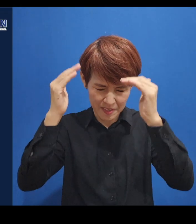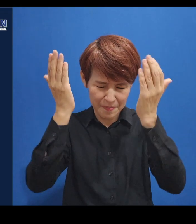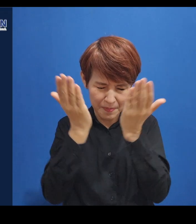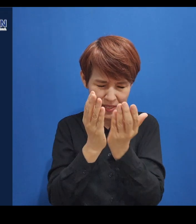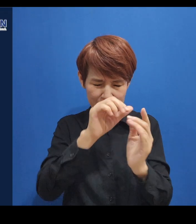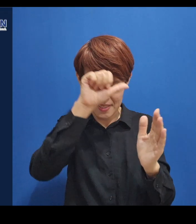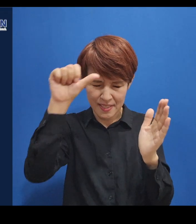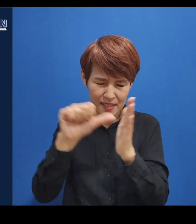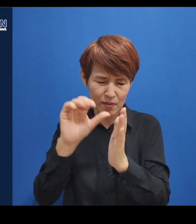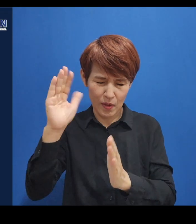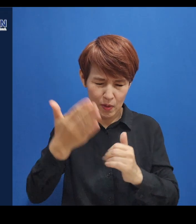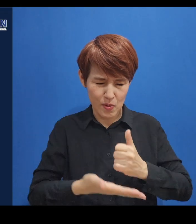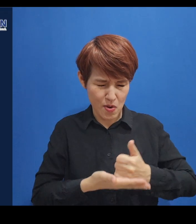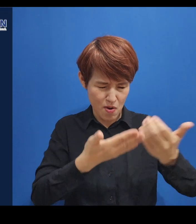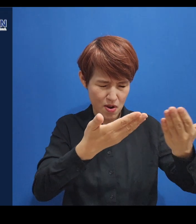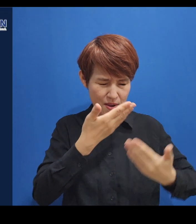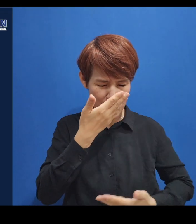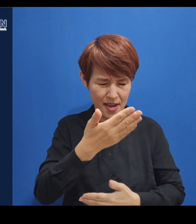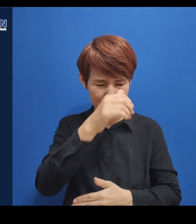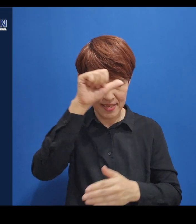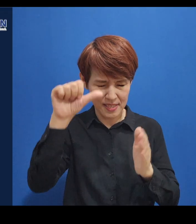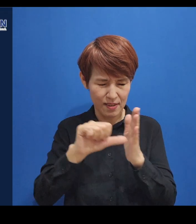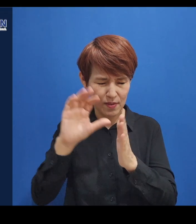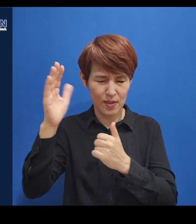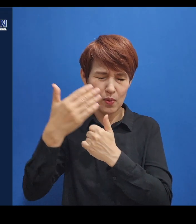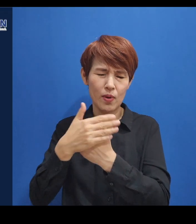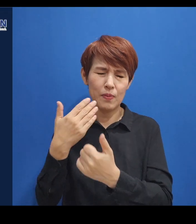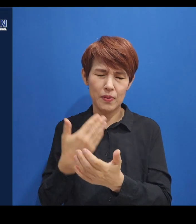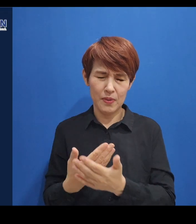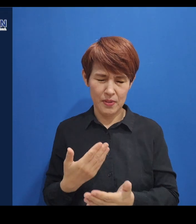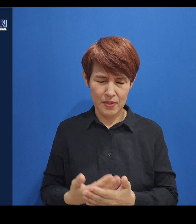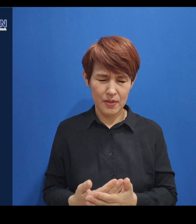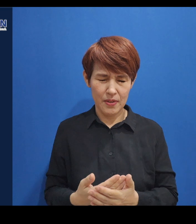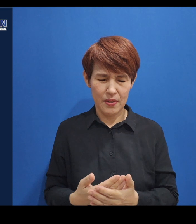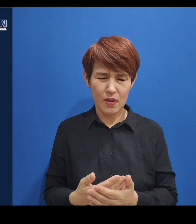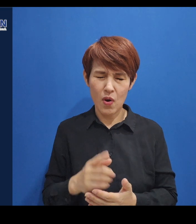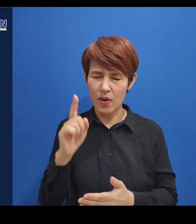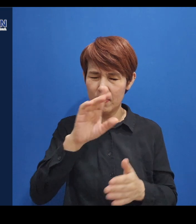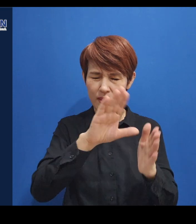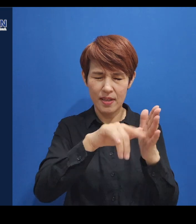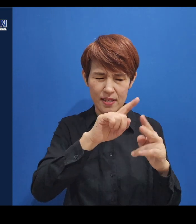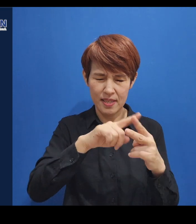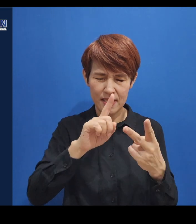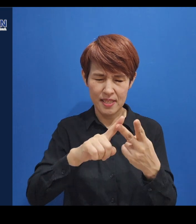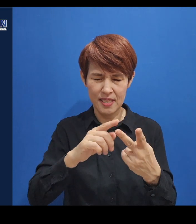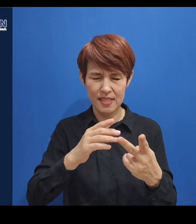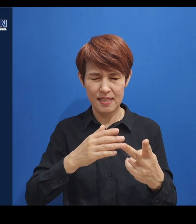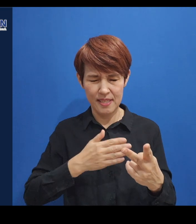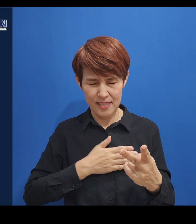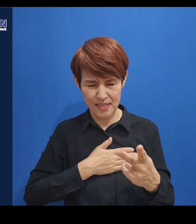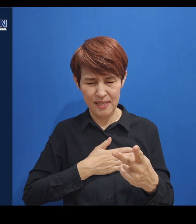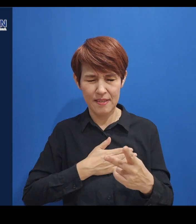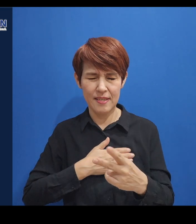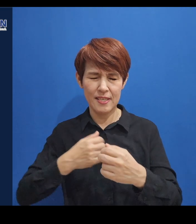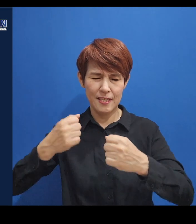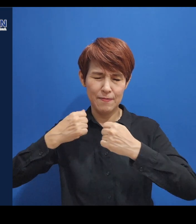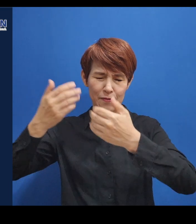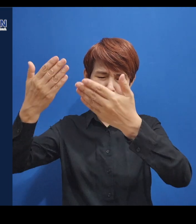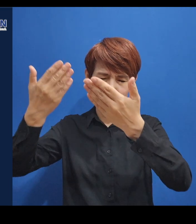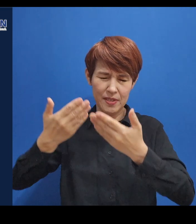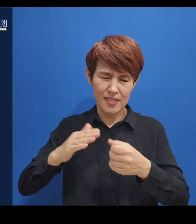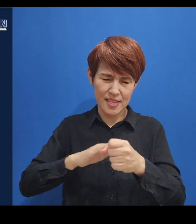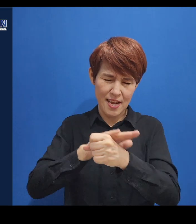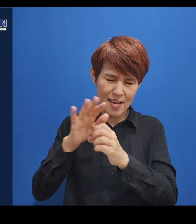인생, 존경받을 만한 인생이 되게 하옵소서. 그 어떤 순간에도 나를 넉넉히 이기게 해주실,